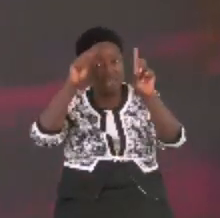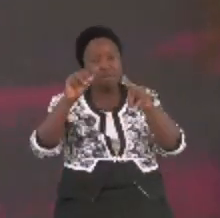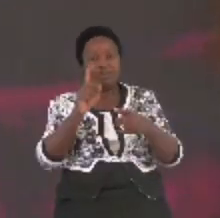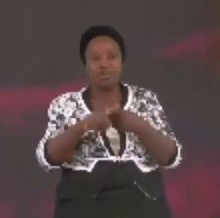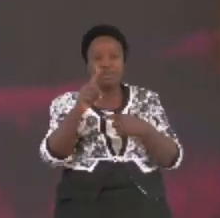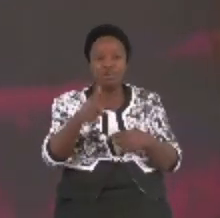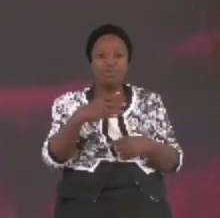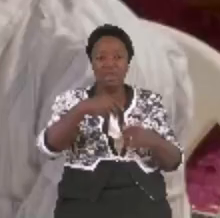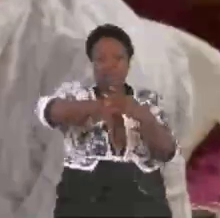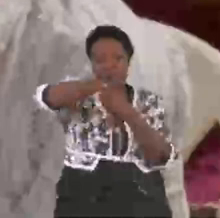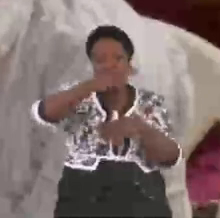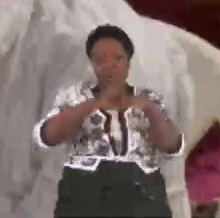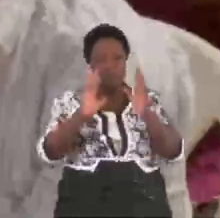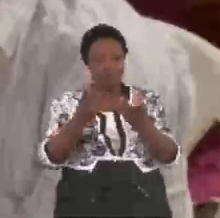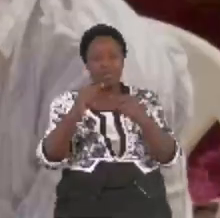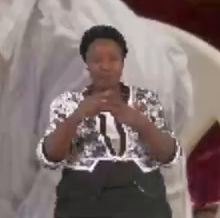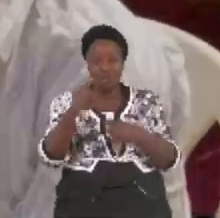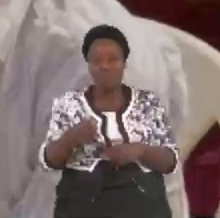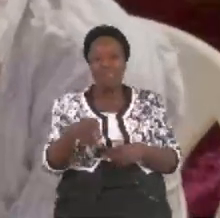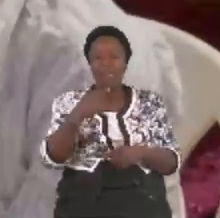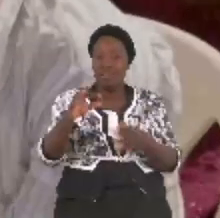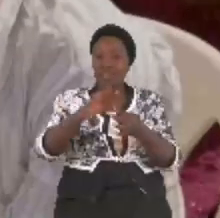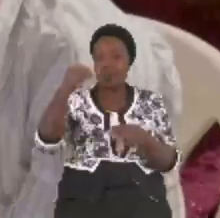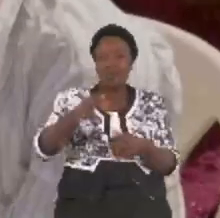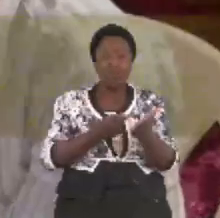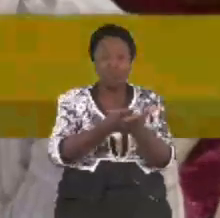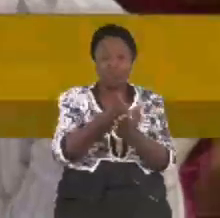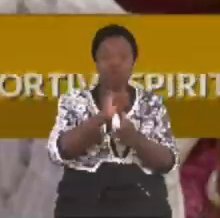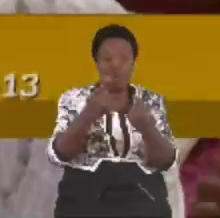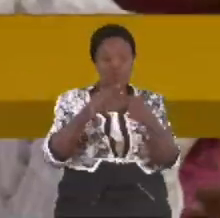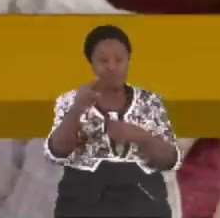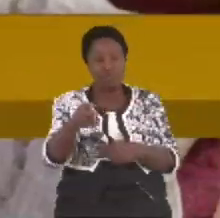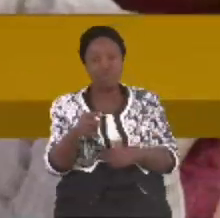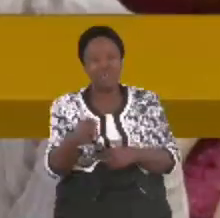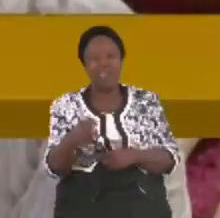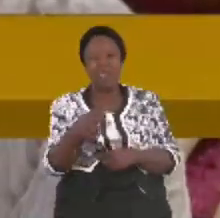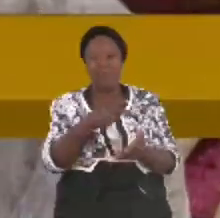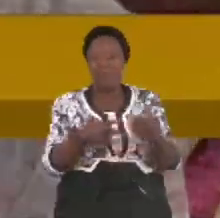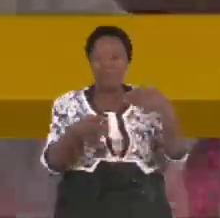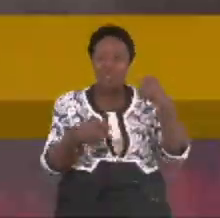Le Consolateur viendra pour toi. L'Esprit de vérité viendra pour toi.